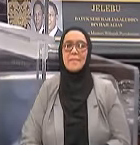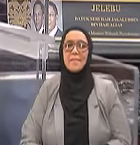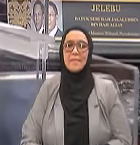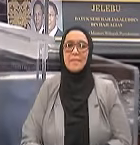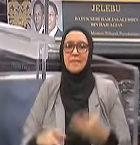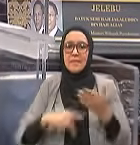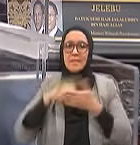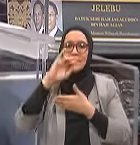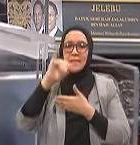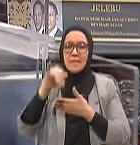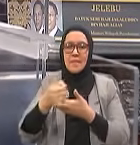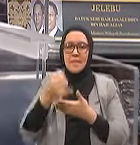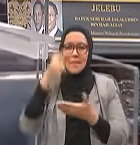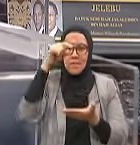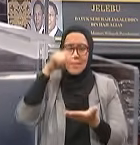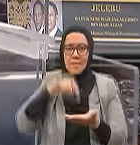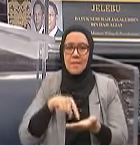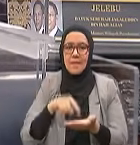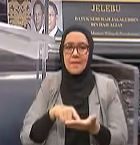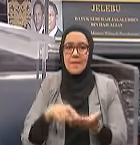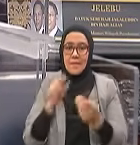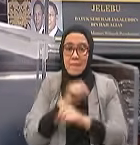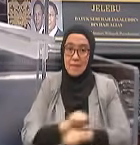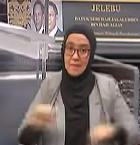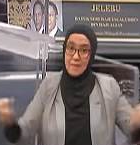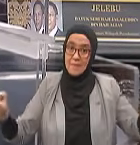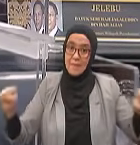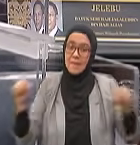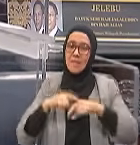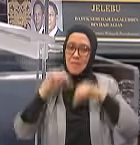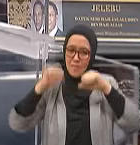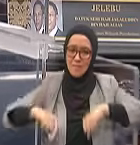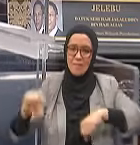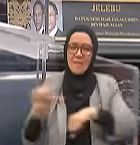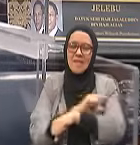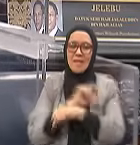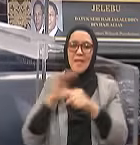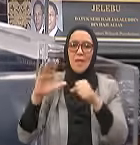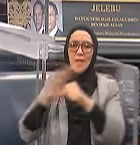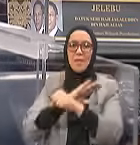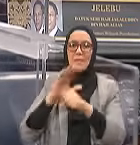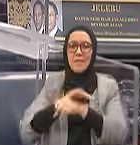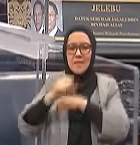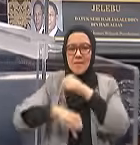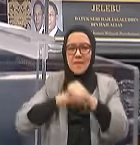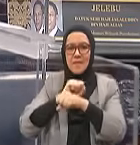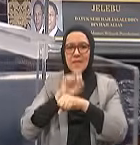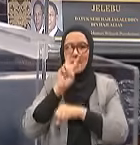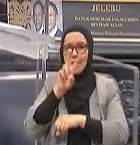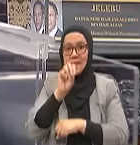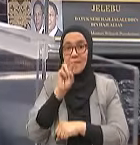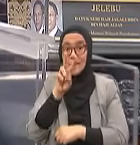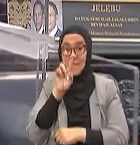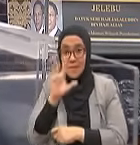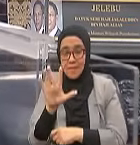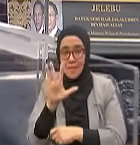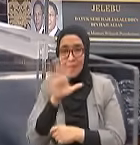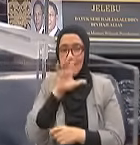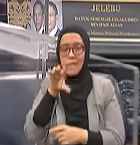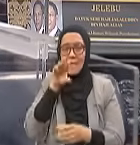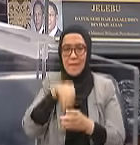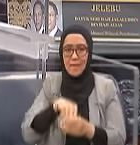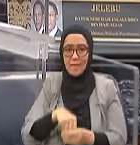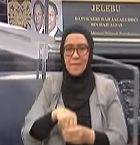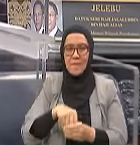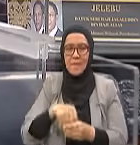projects ia Syahrini dijangka siap dan beroperasi sepenuhnya pada tahun 2025 dan yang melibatkan